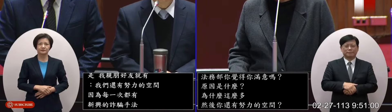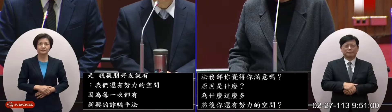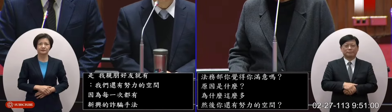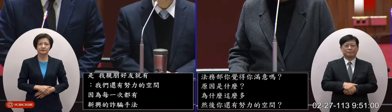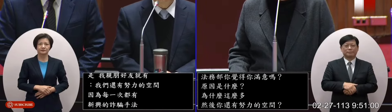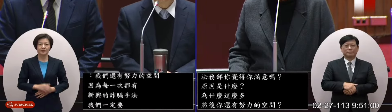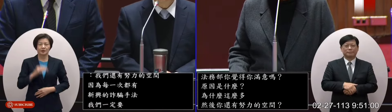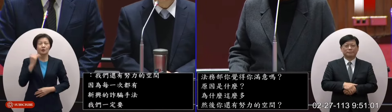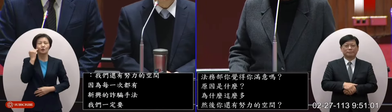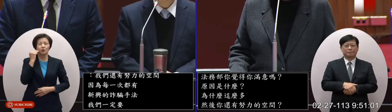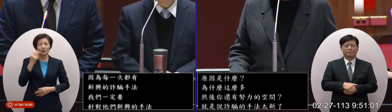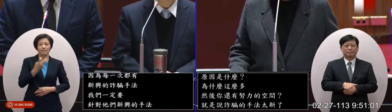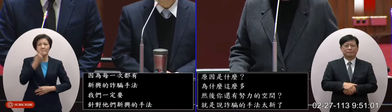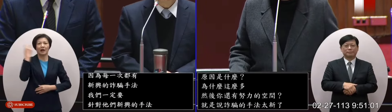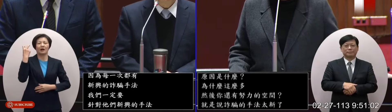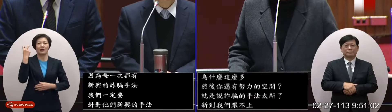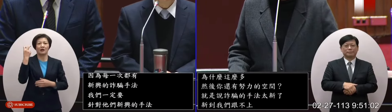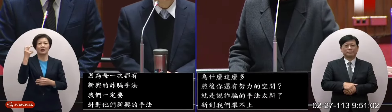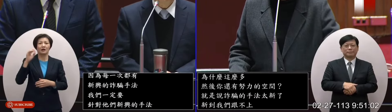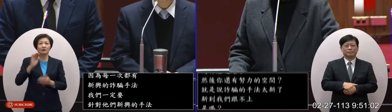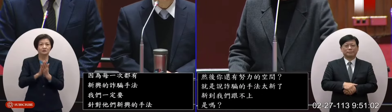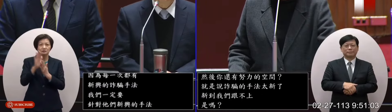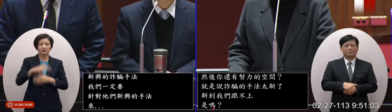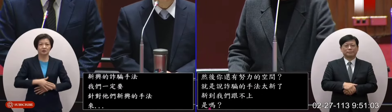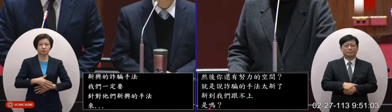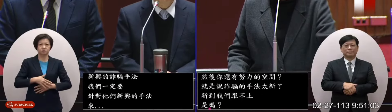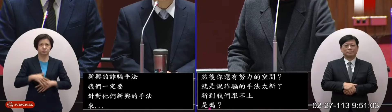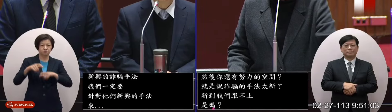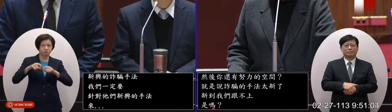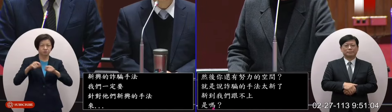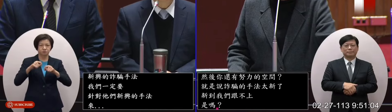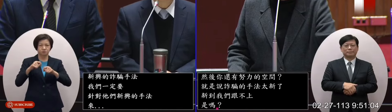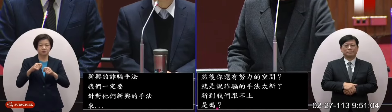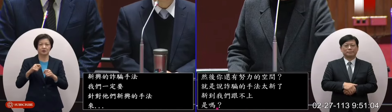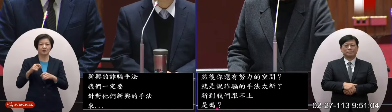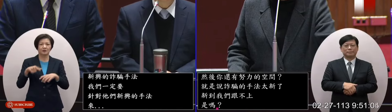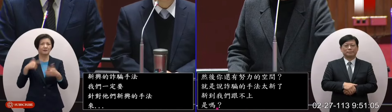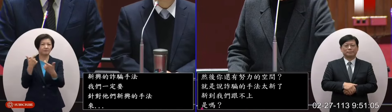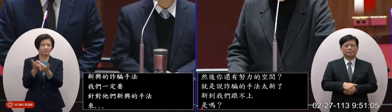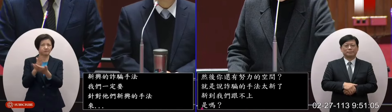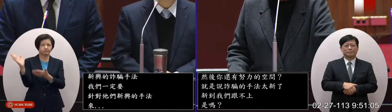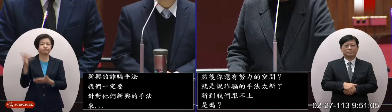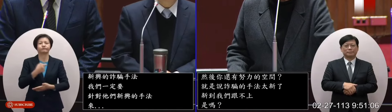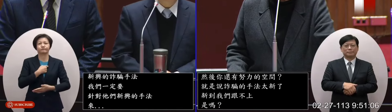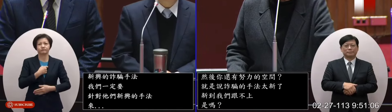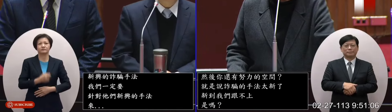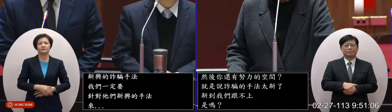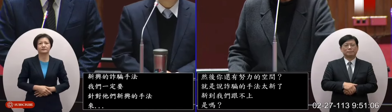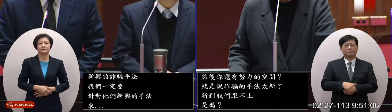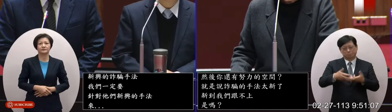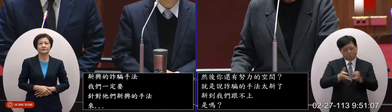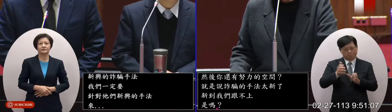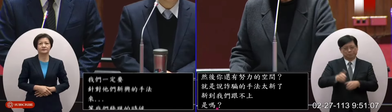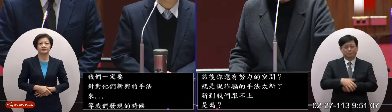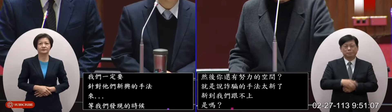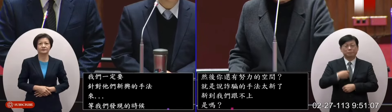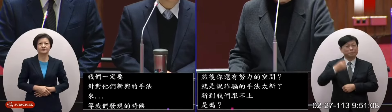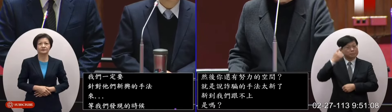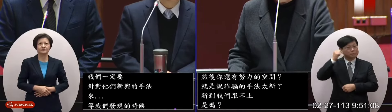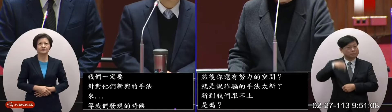等我们发现的时候，我们就要拟定一个具体的一个做法来因应。 对，部长，我